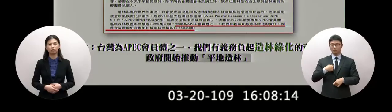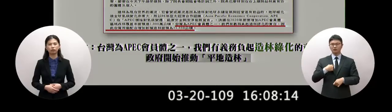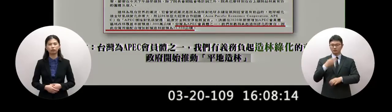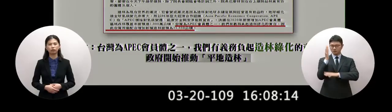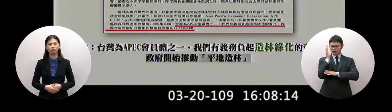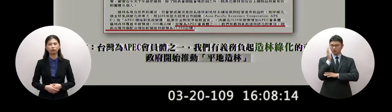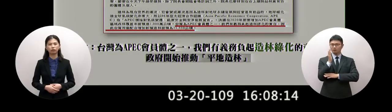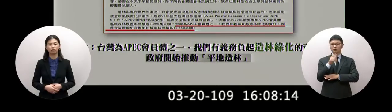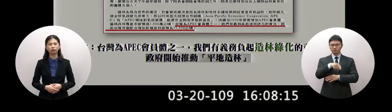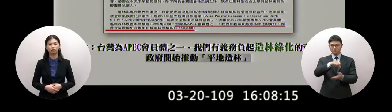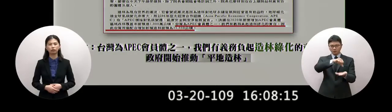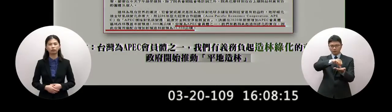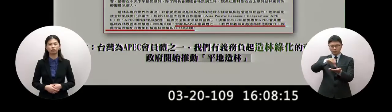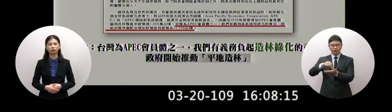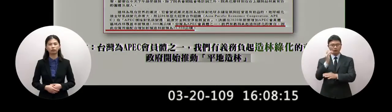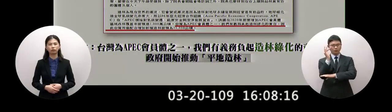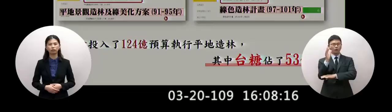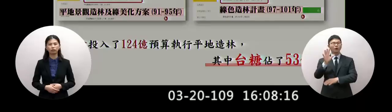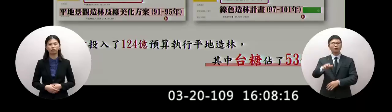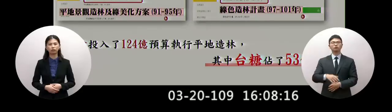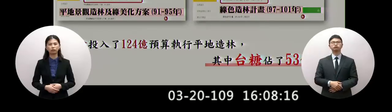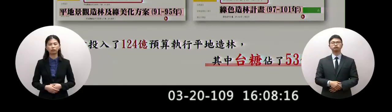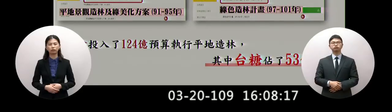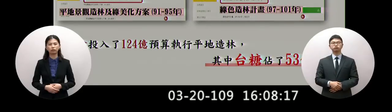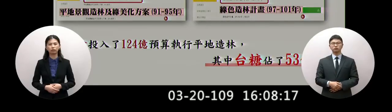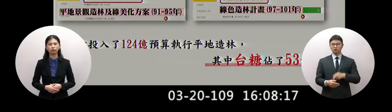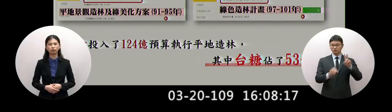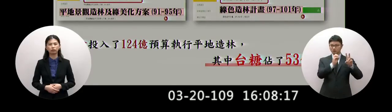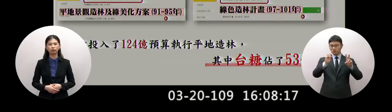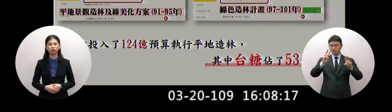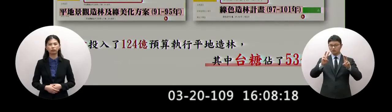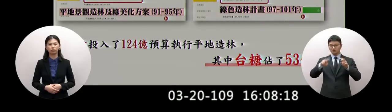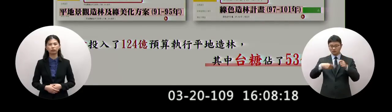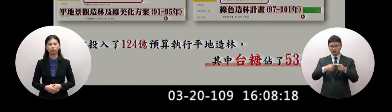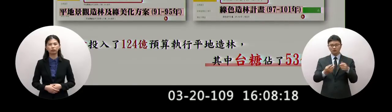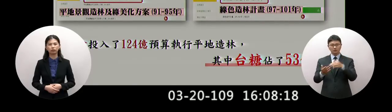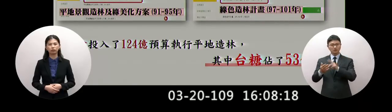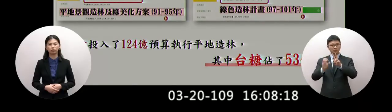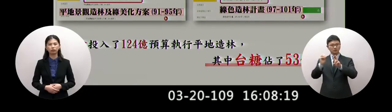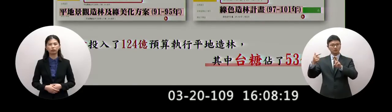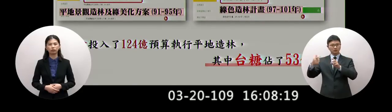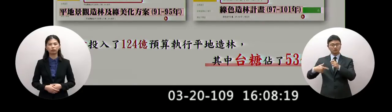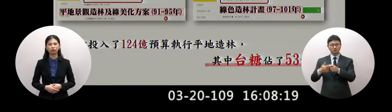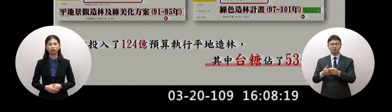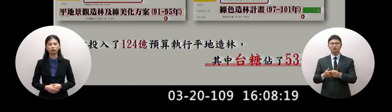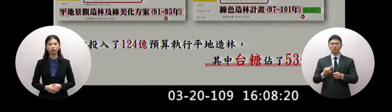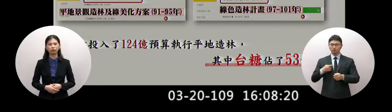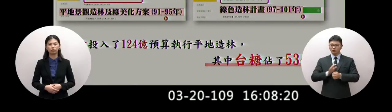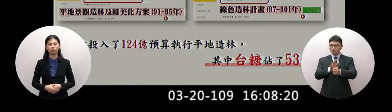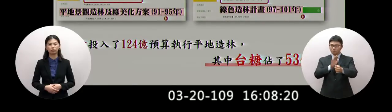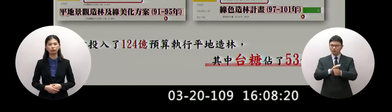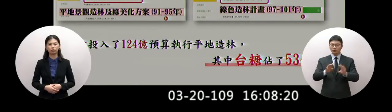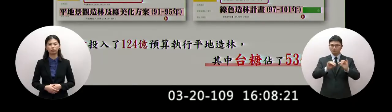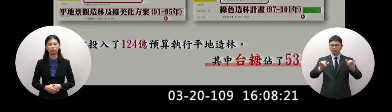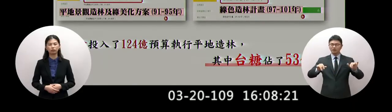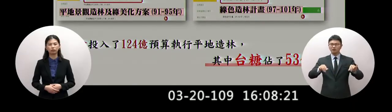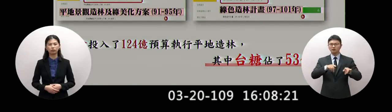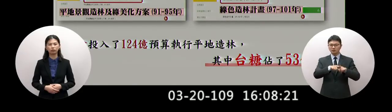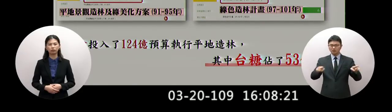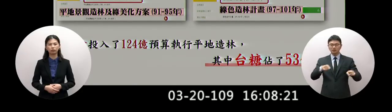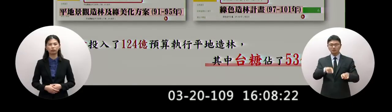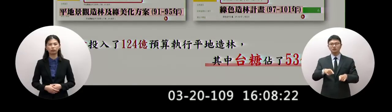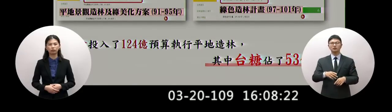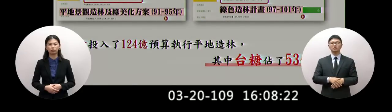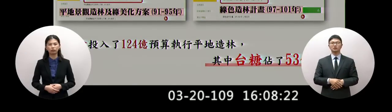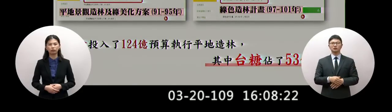林。而为了平地造林，我们从2002年一直到2006年推动了平地景观造林